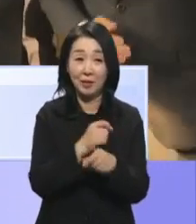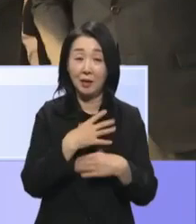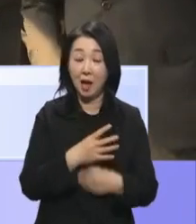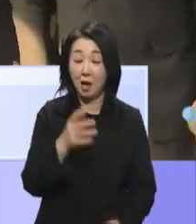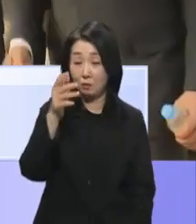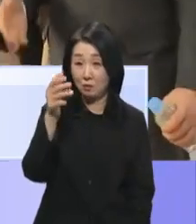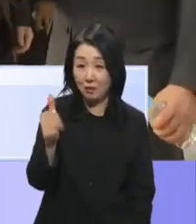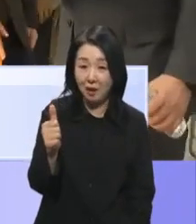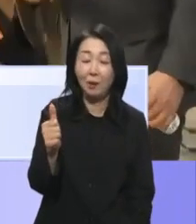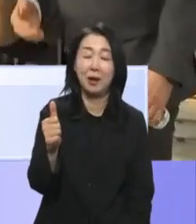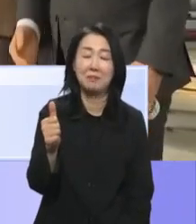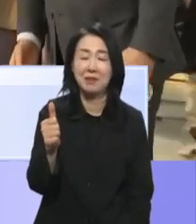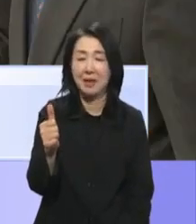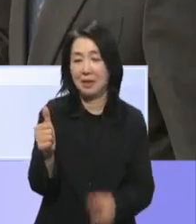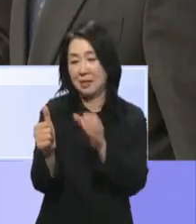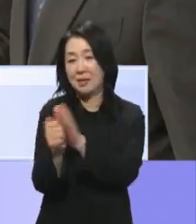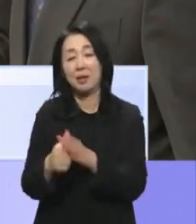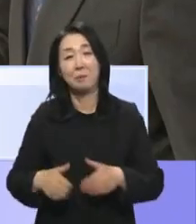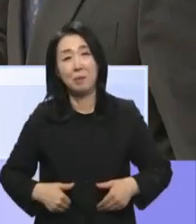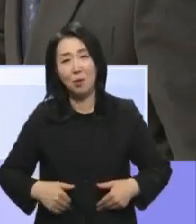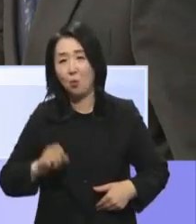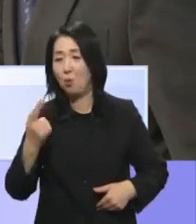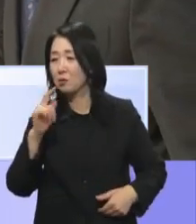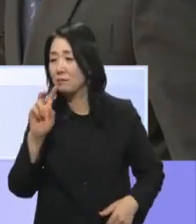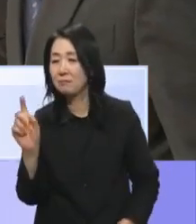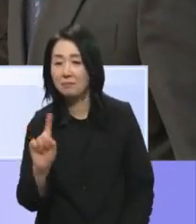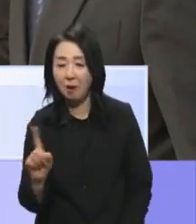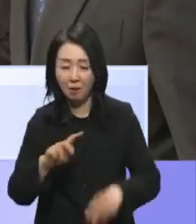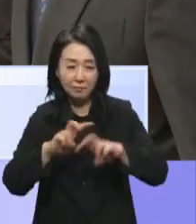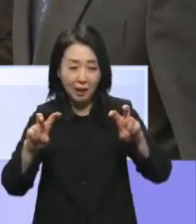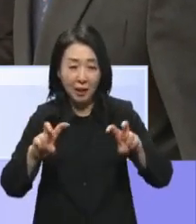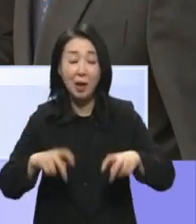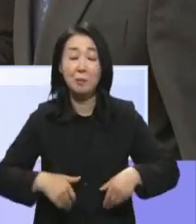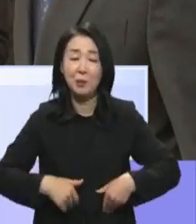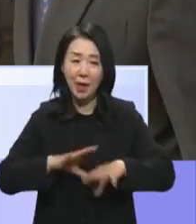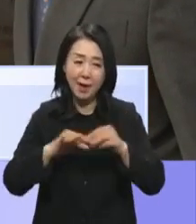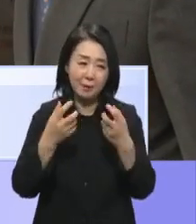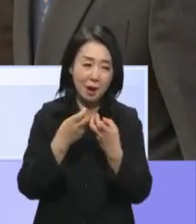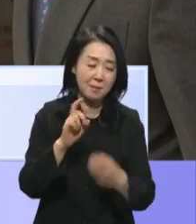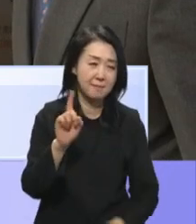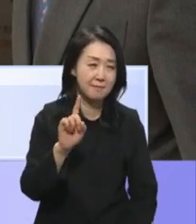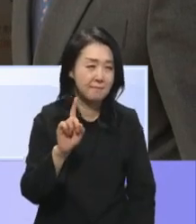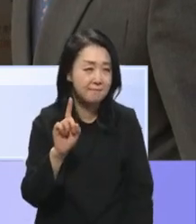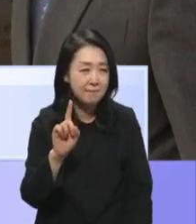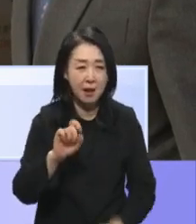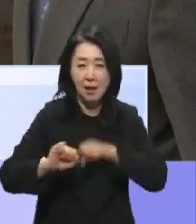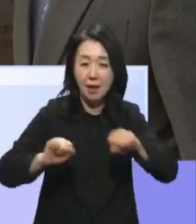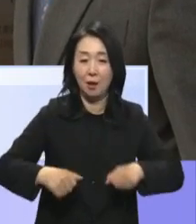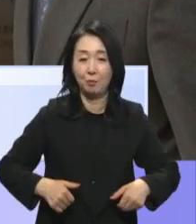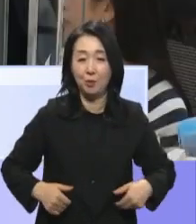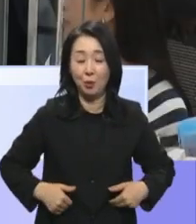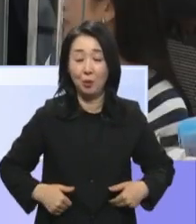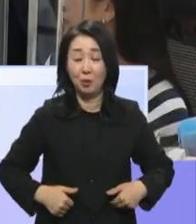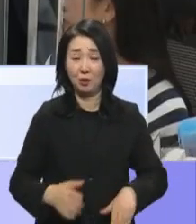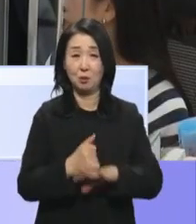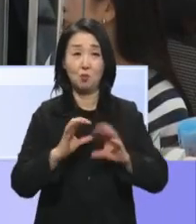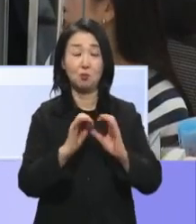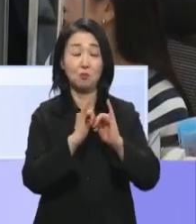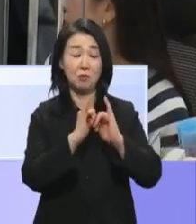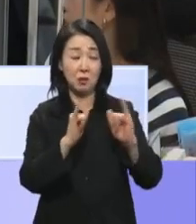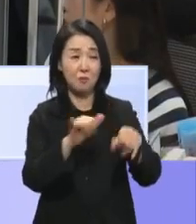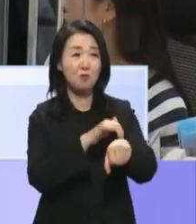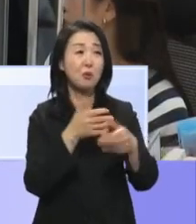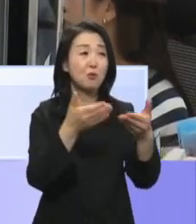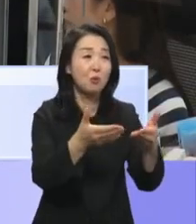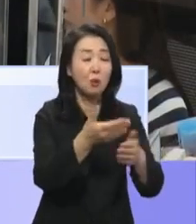책임을 주고 원인 규명도 하고 그리고 거기에 대한 대책도 마련하고 또 국민들께 불편함을 끼었으니 그 사과도 하고 이렇게 하는